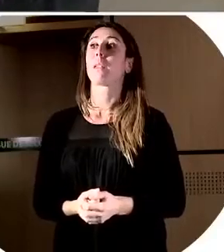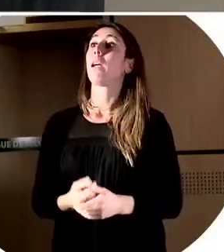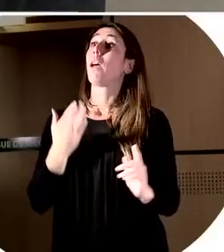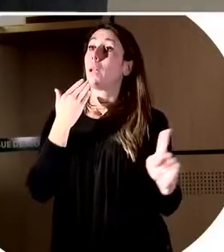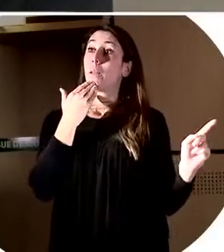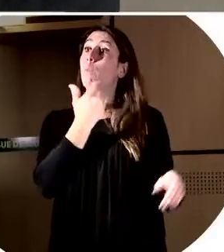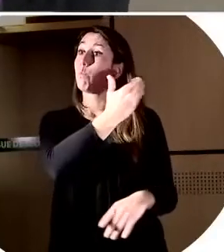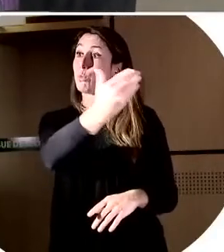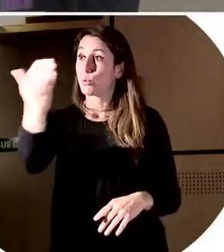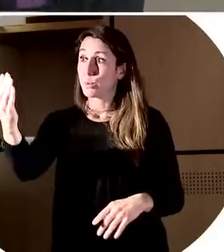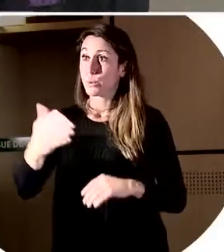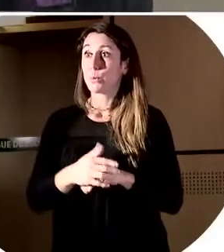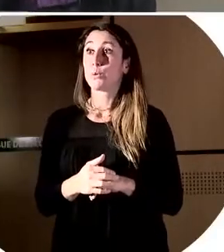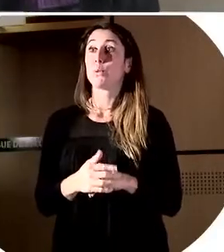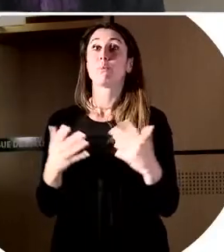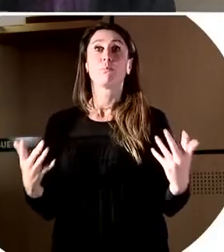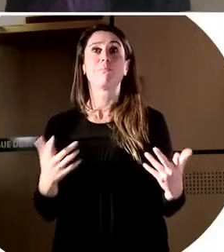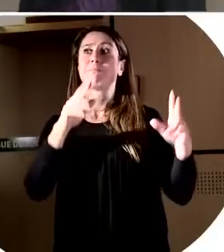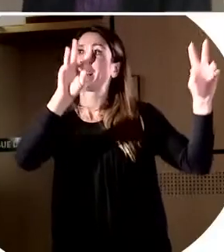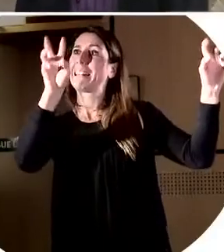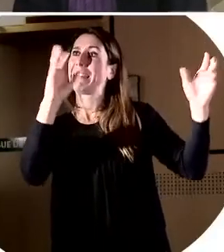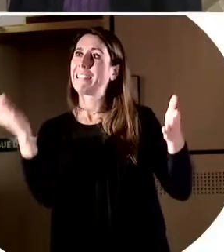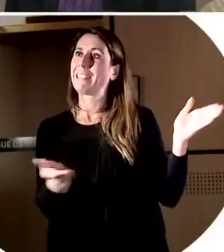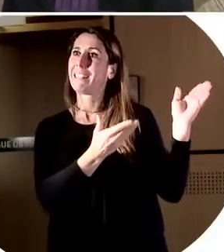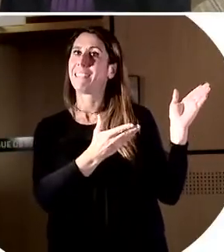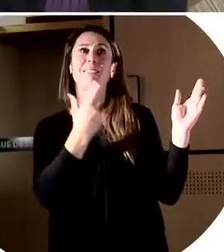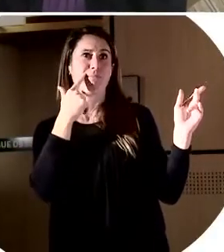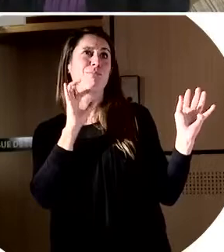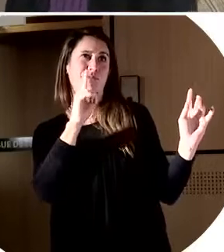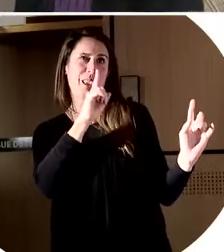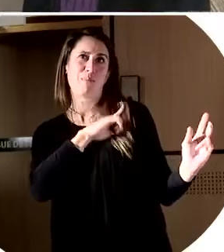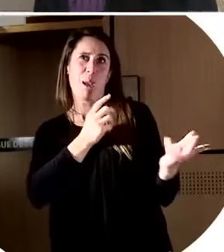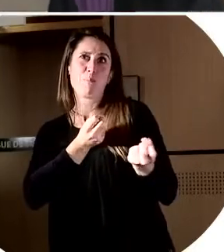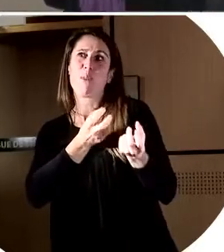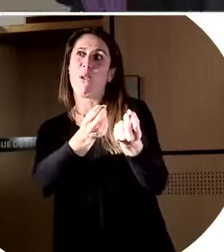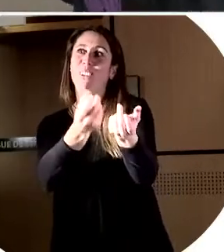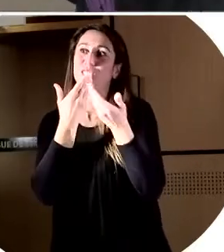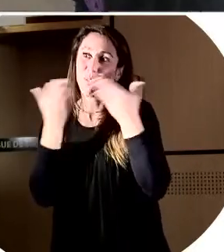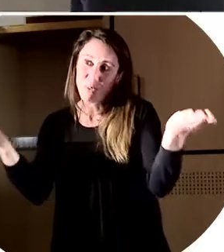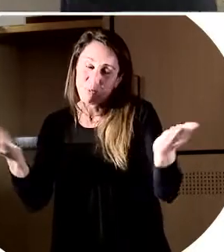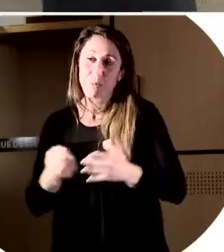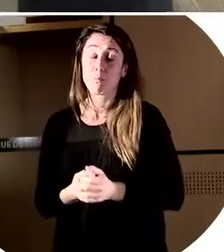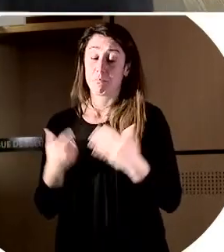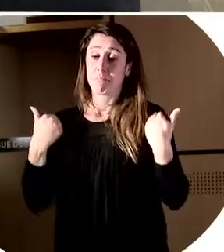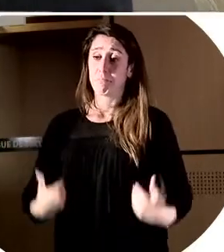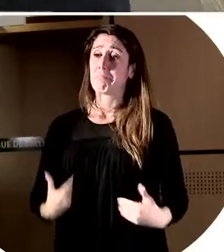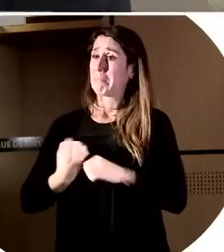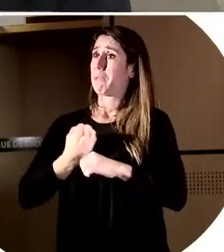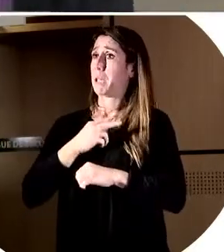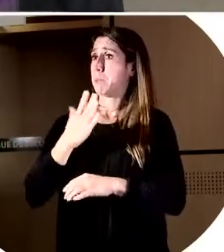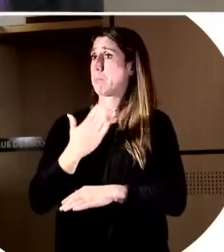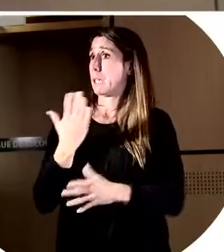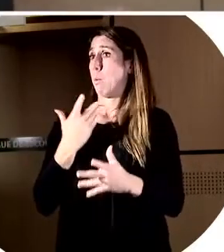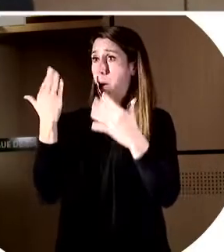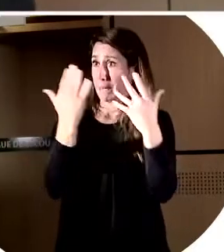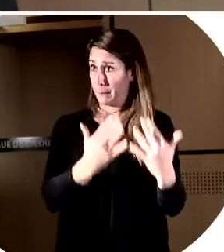Bonjour à tous. Donc, comme vous voyez avec mon titre, je l'avoue, un peu provocateur, je suis mathématicienne. Et en fait, il y